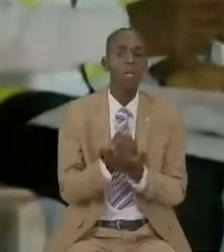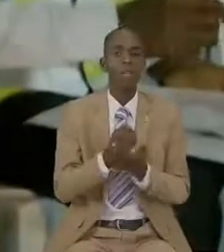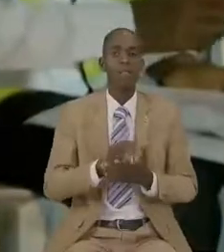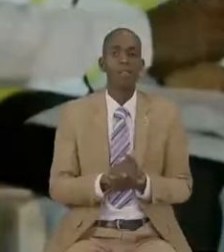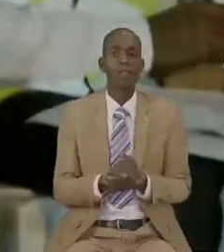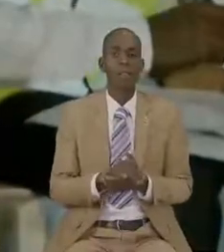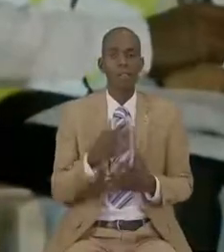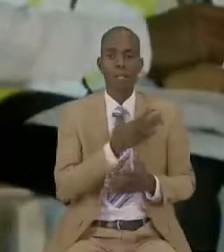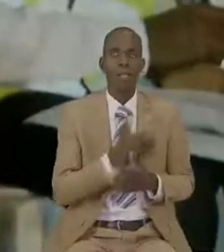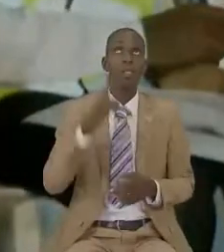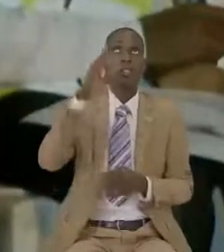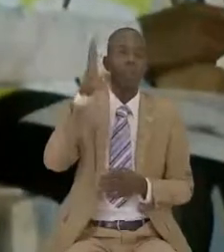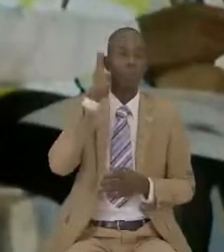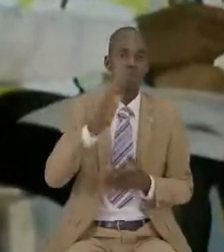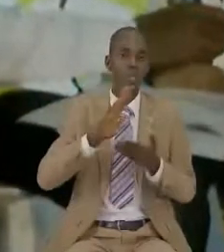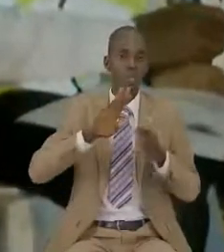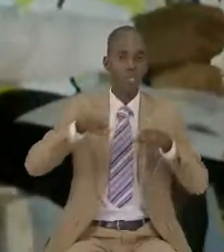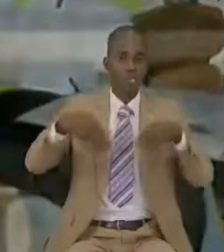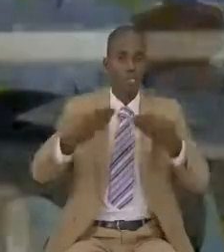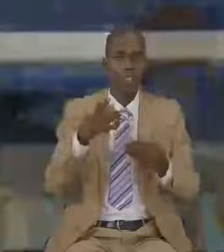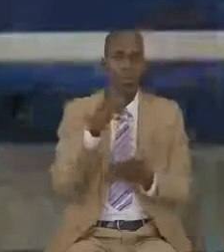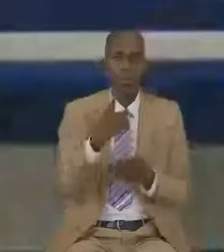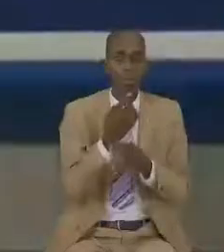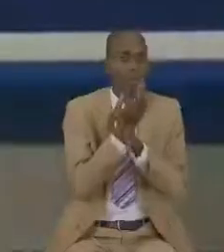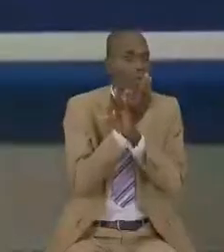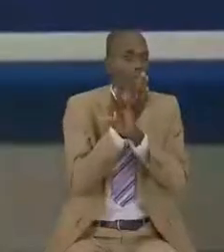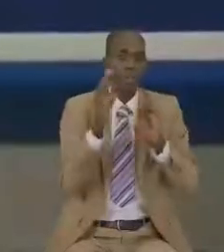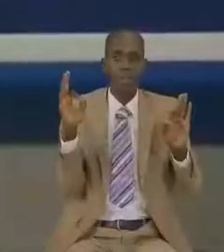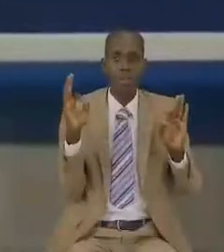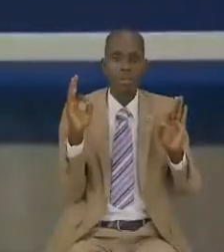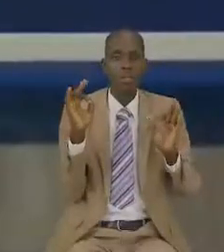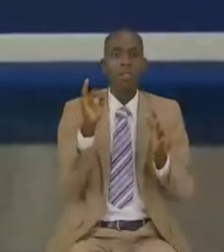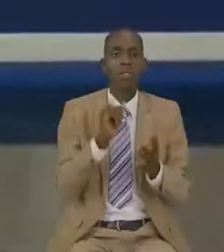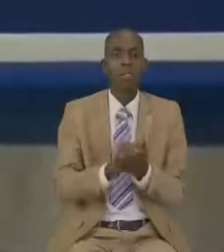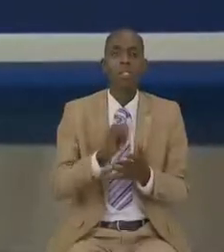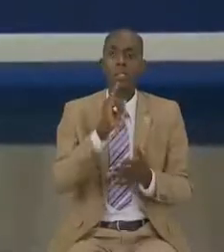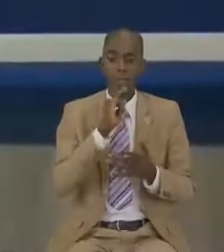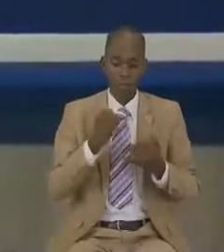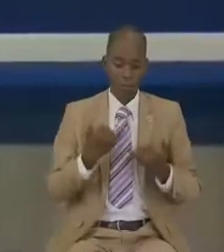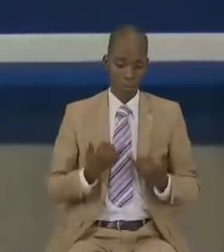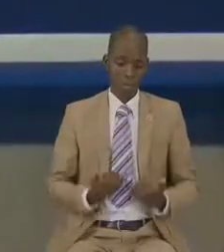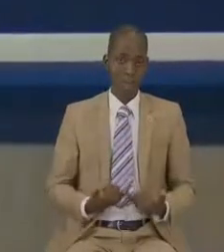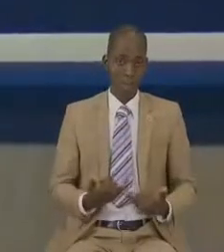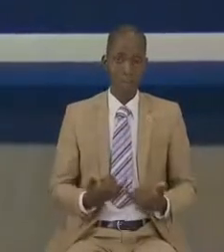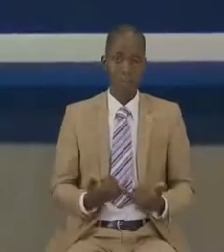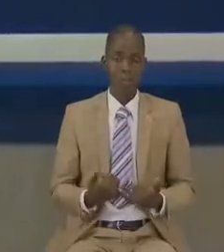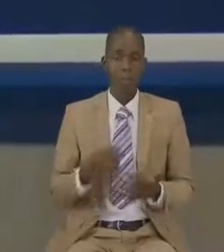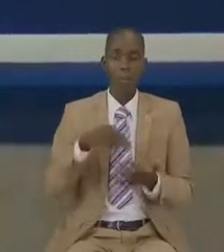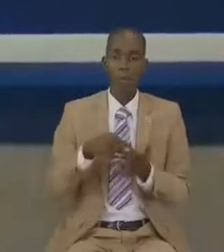Et il va te donner la libération qui est présente,